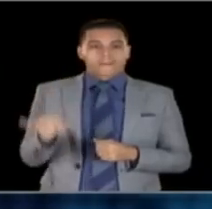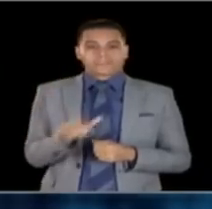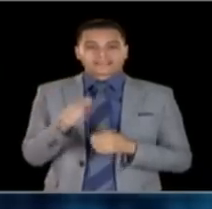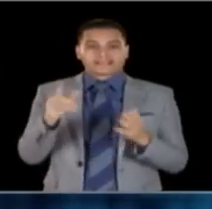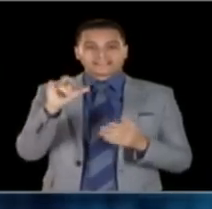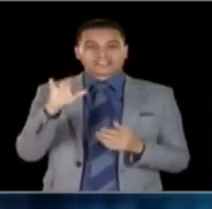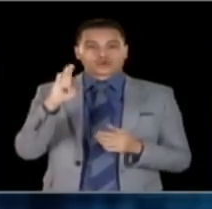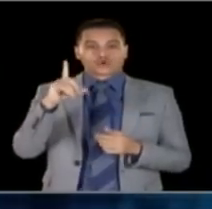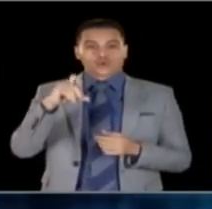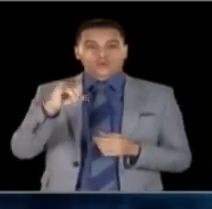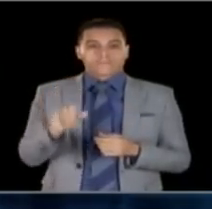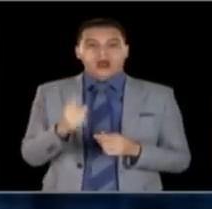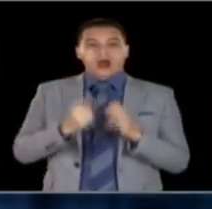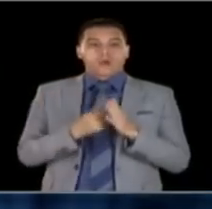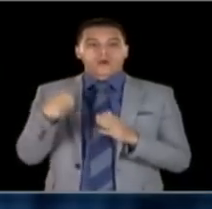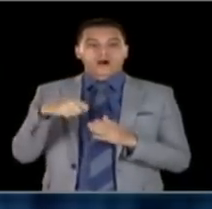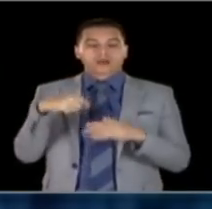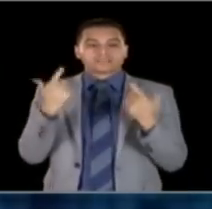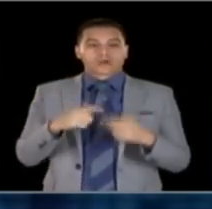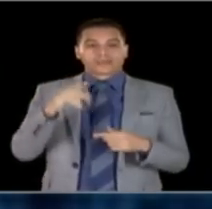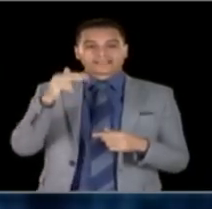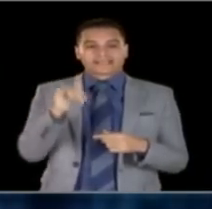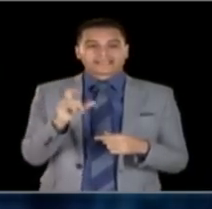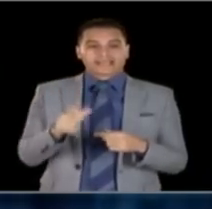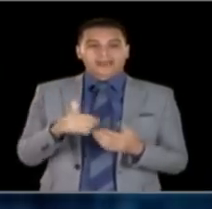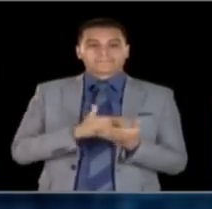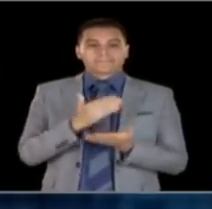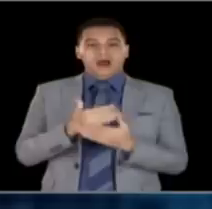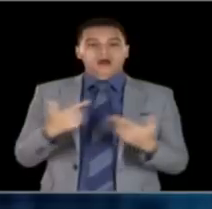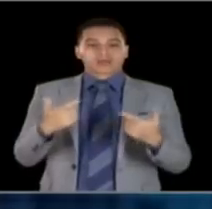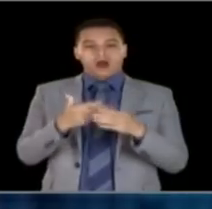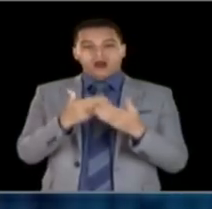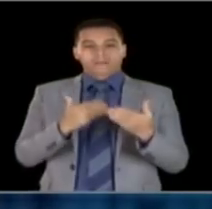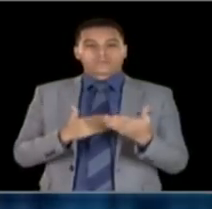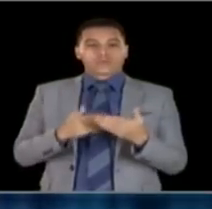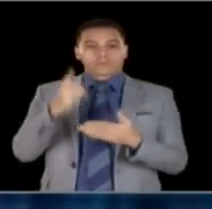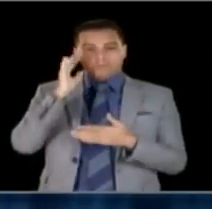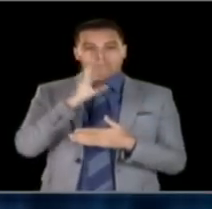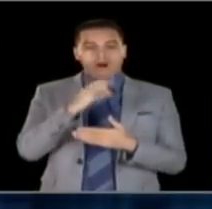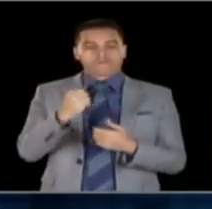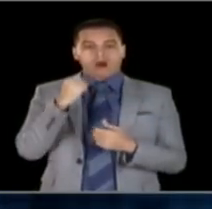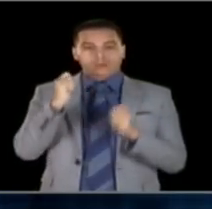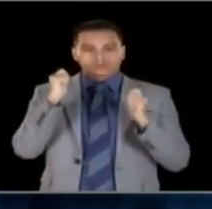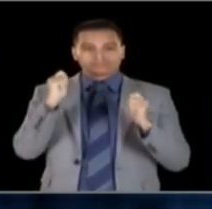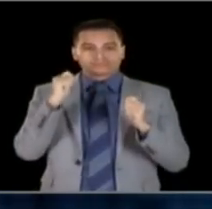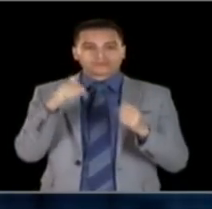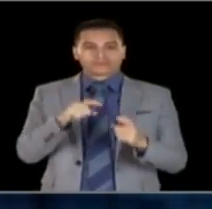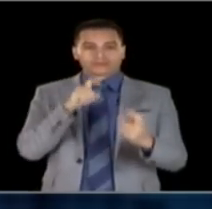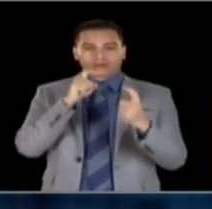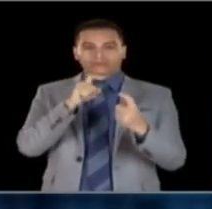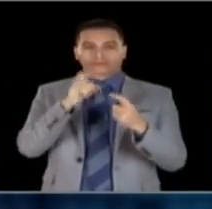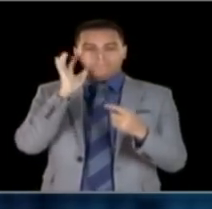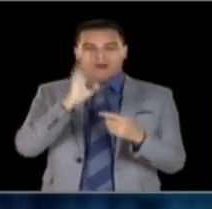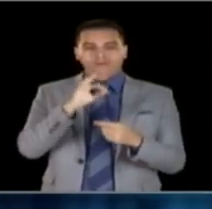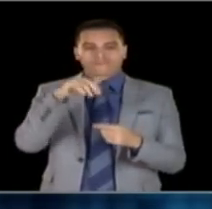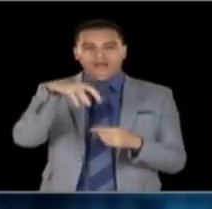هو أول رئيس لغينيا بعد الاستقلال، ويعد من أبرز المناضلين ضد الاستعمار